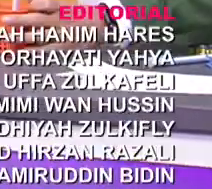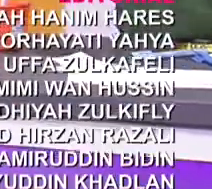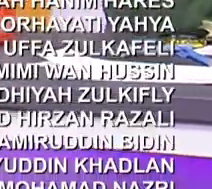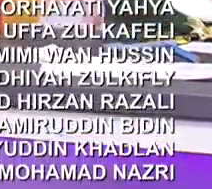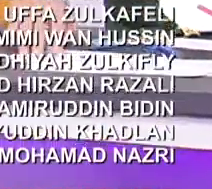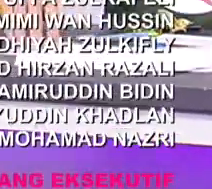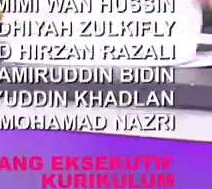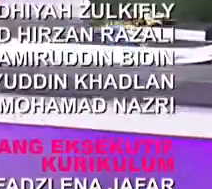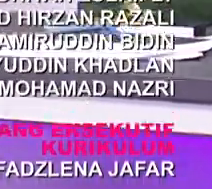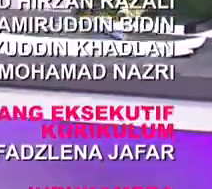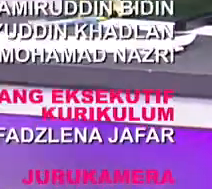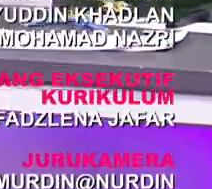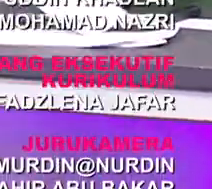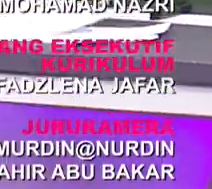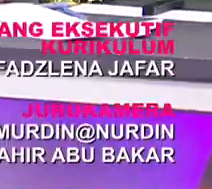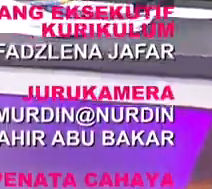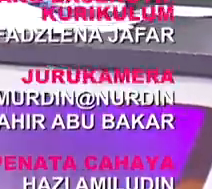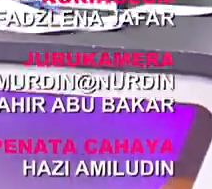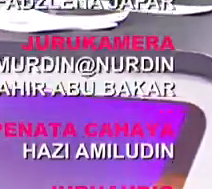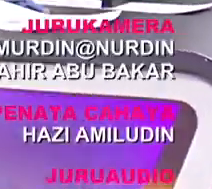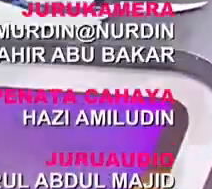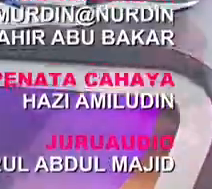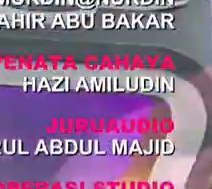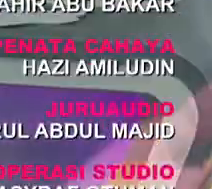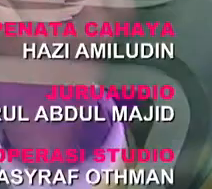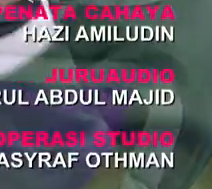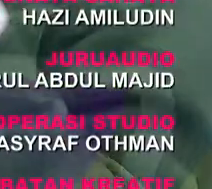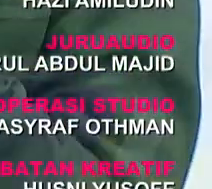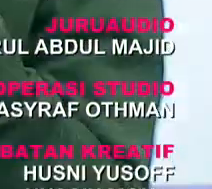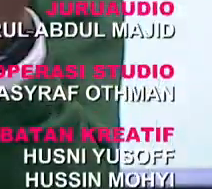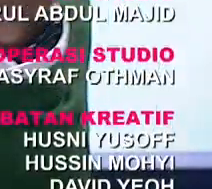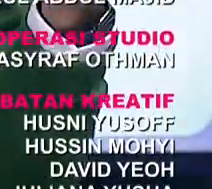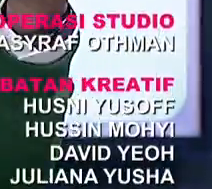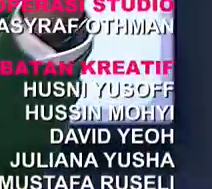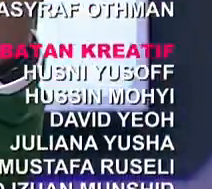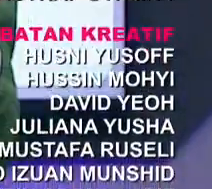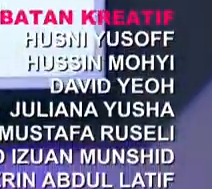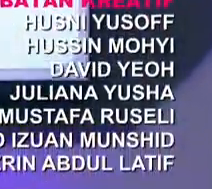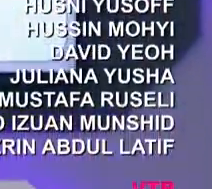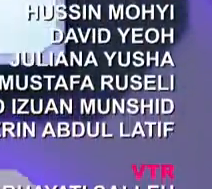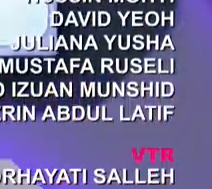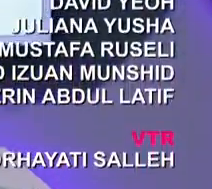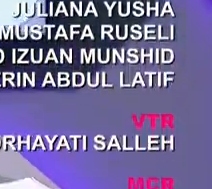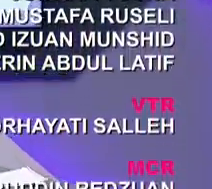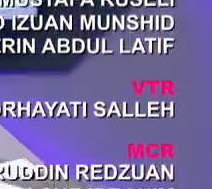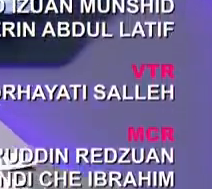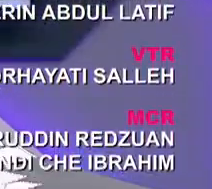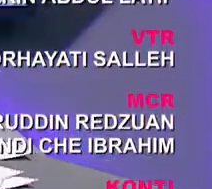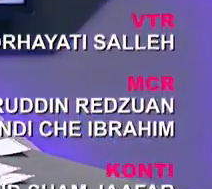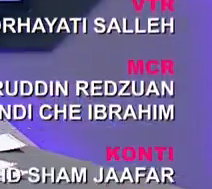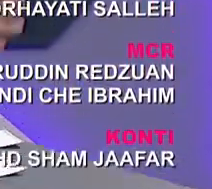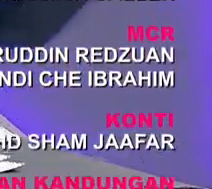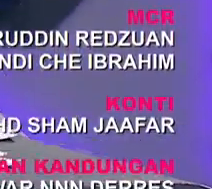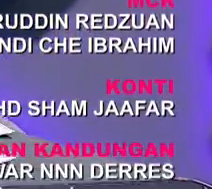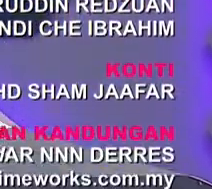bagi 5 tolak 2 berapa bagi 5 tolak 2 2 dari